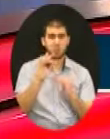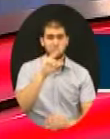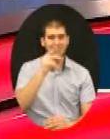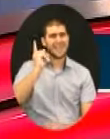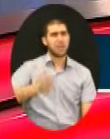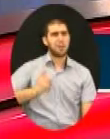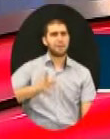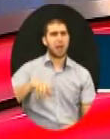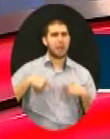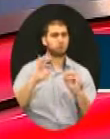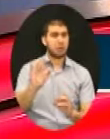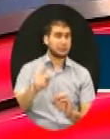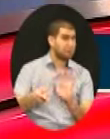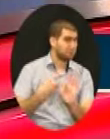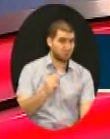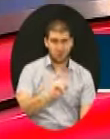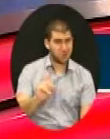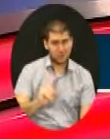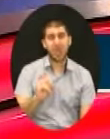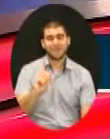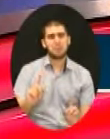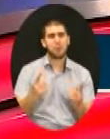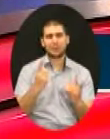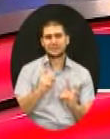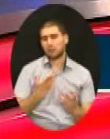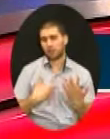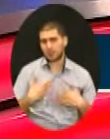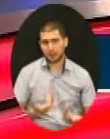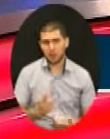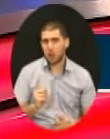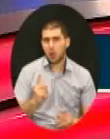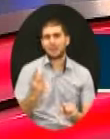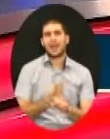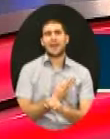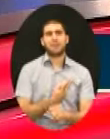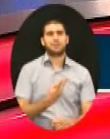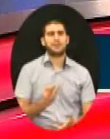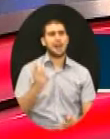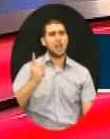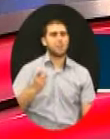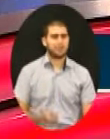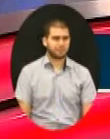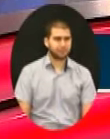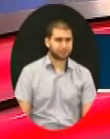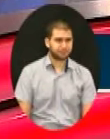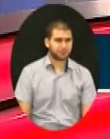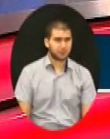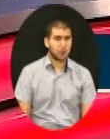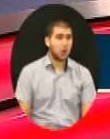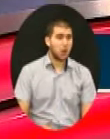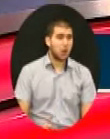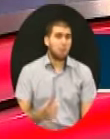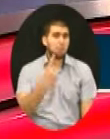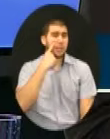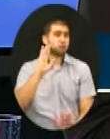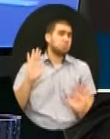איומים על חייך, לא בפעם הראשונה, אבל בכל זאת זה לא סימפטי. לא מתרגלים, אני מניחה, לאיומים. לא מתרשמים גם,